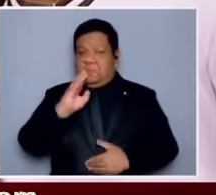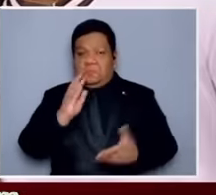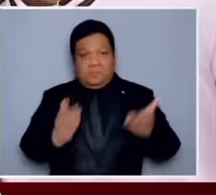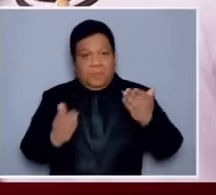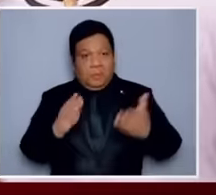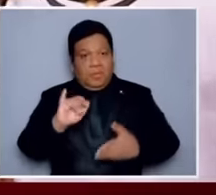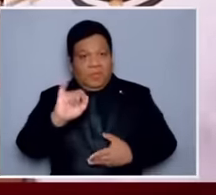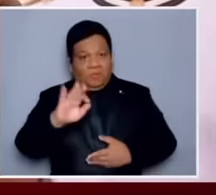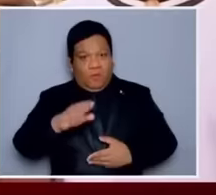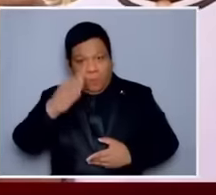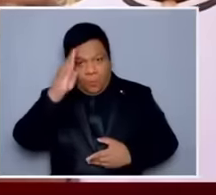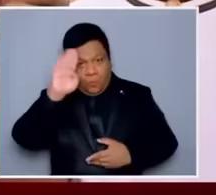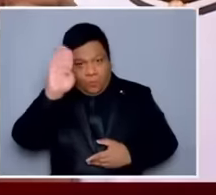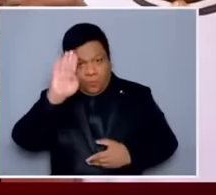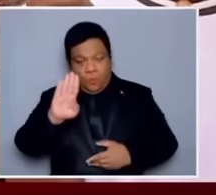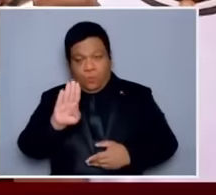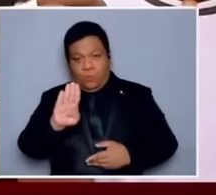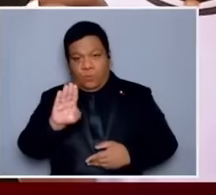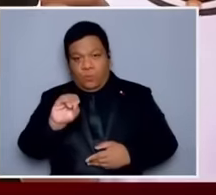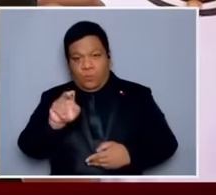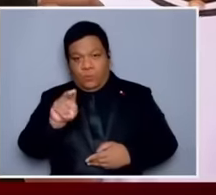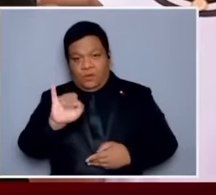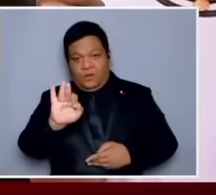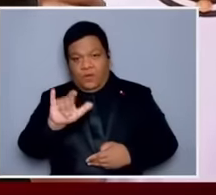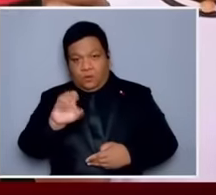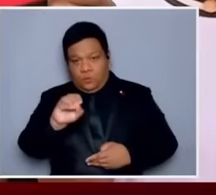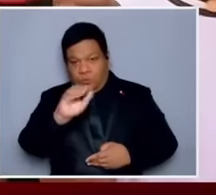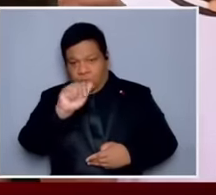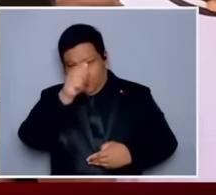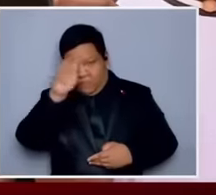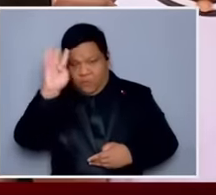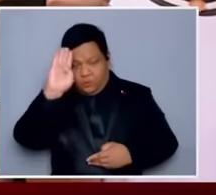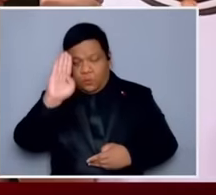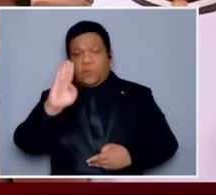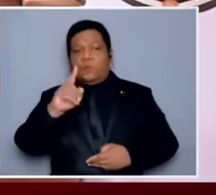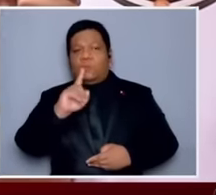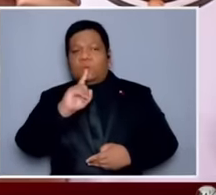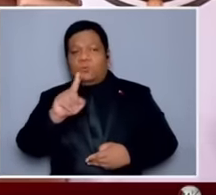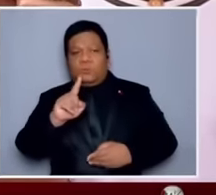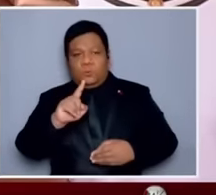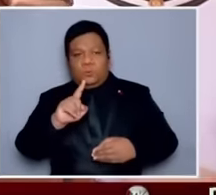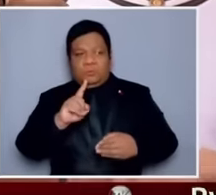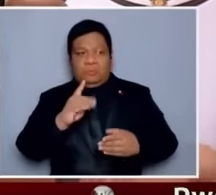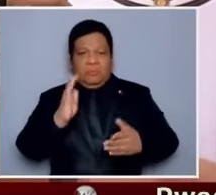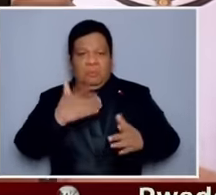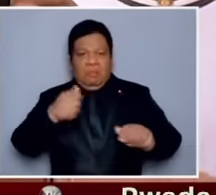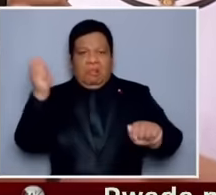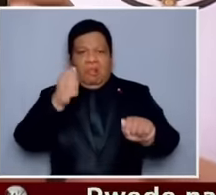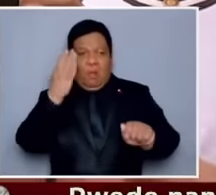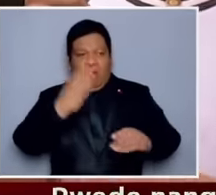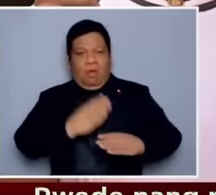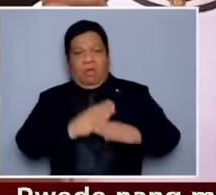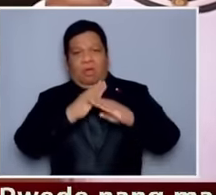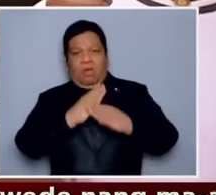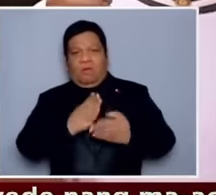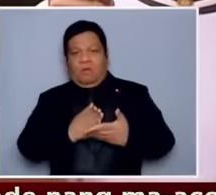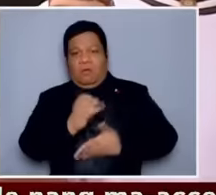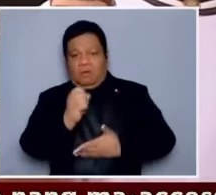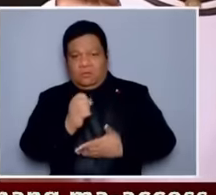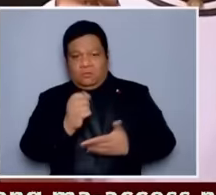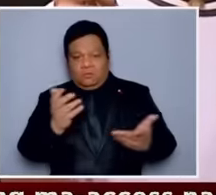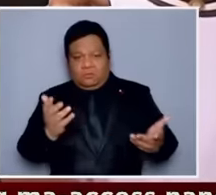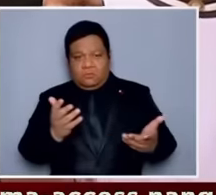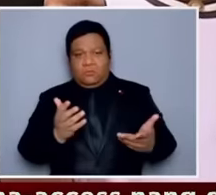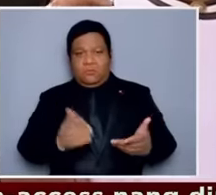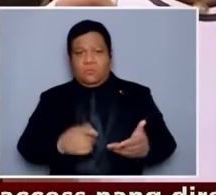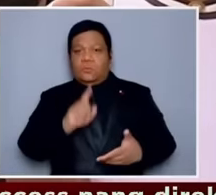dahil yung basic na karapatan ng mga mamayan ay hinahadlangan. Samantalang dapat walang batas,